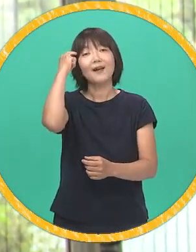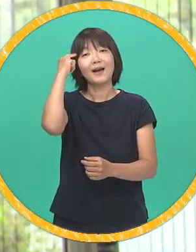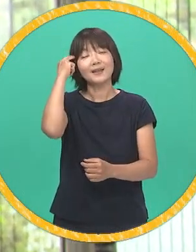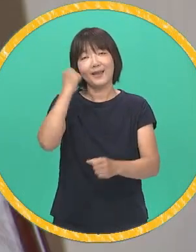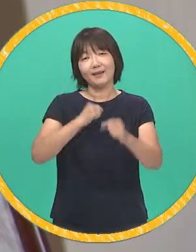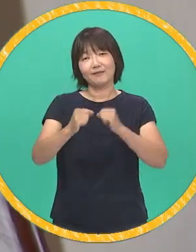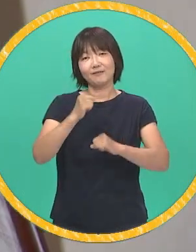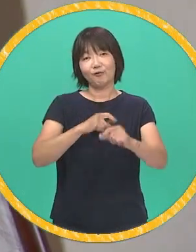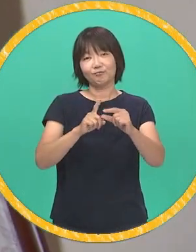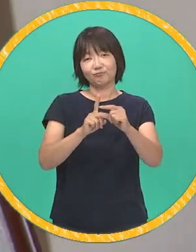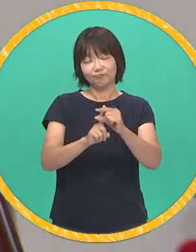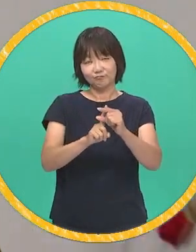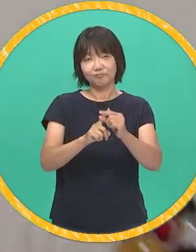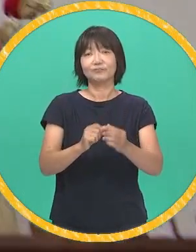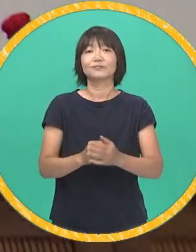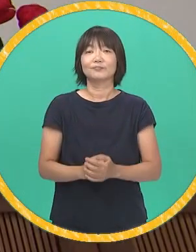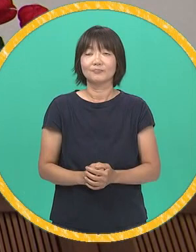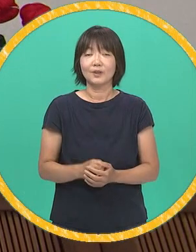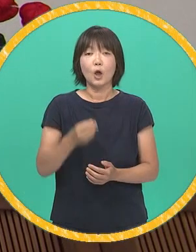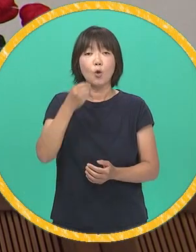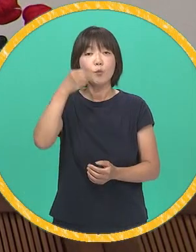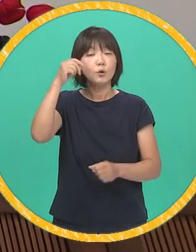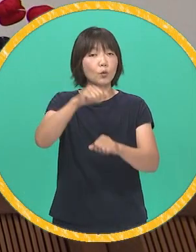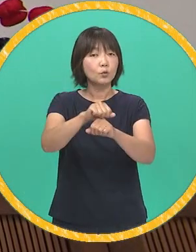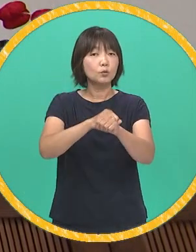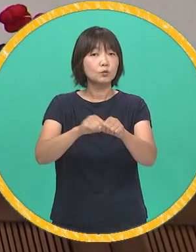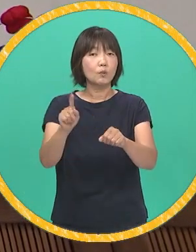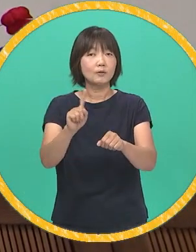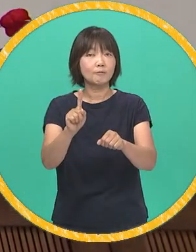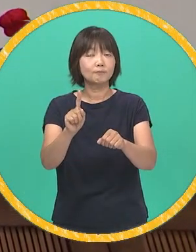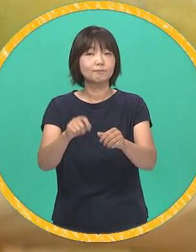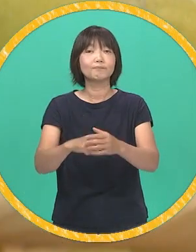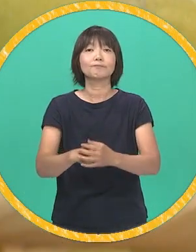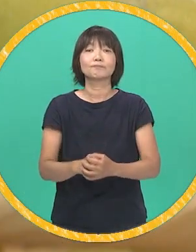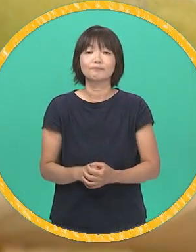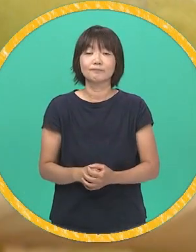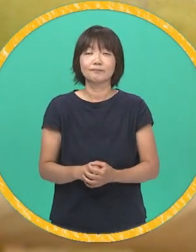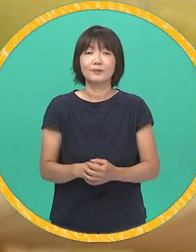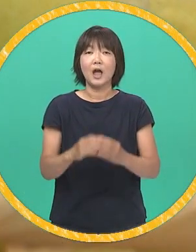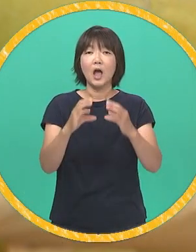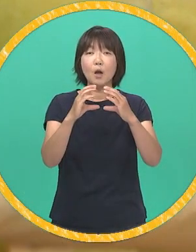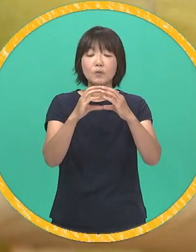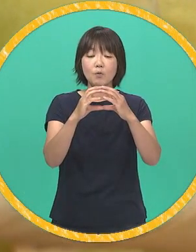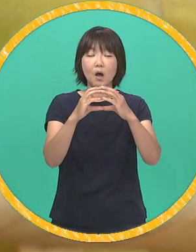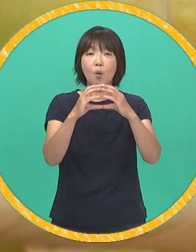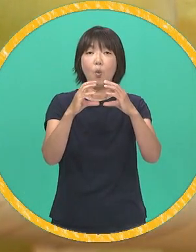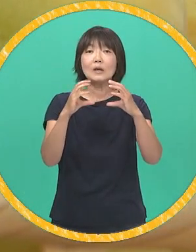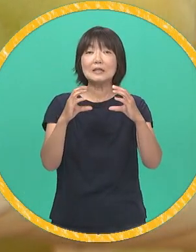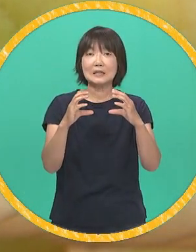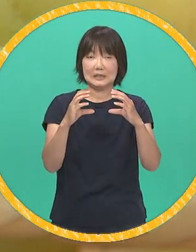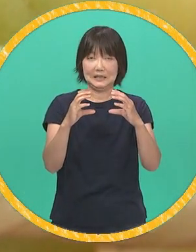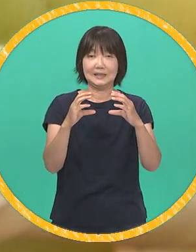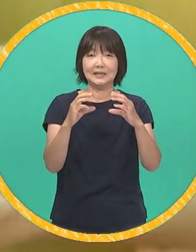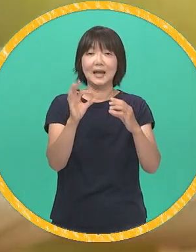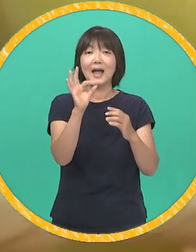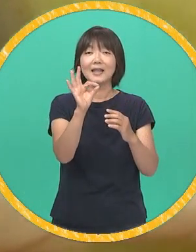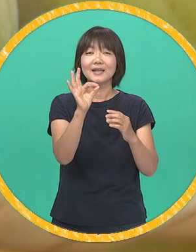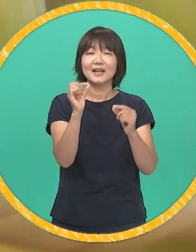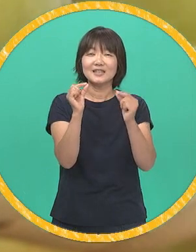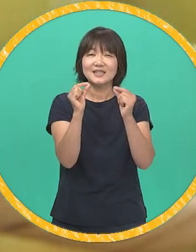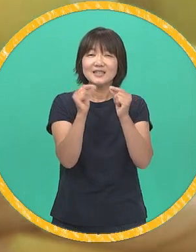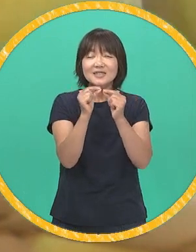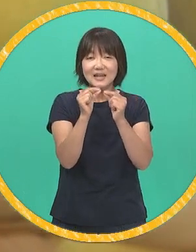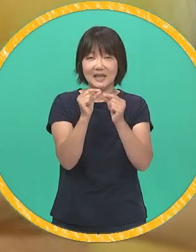やっちゃー店の杉田おめの特徴ってどんなのなんですか女としてはすごく大きくて谷が小さく